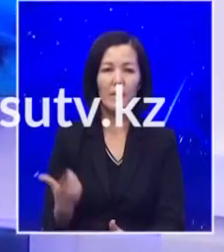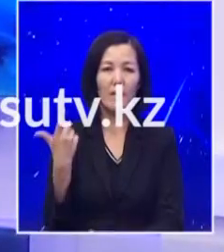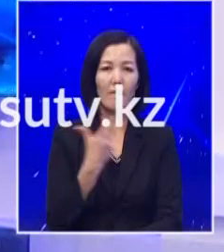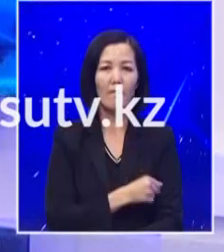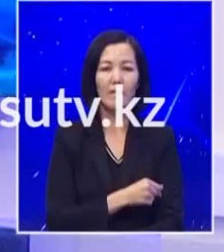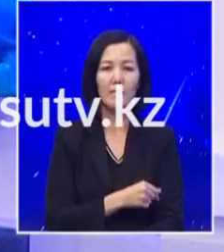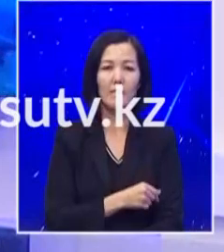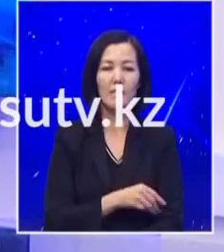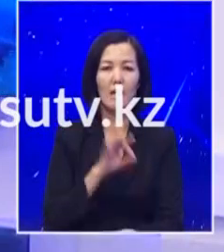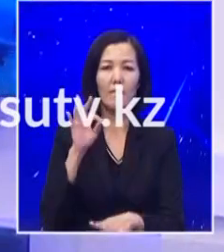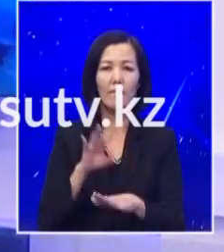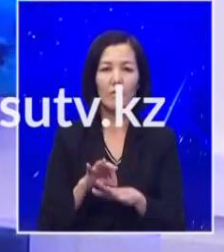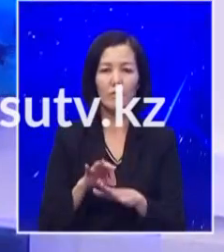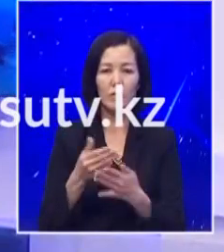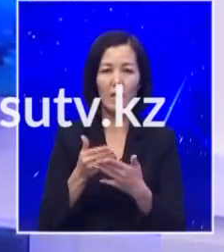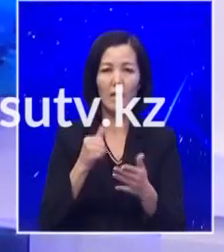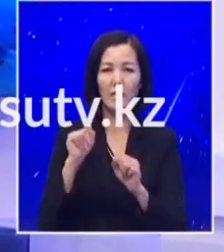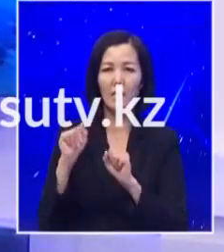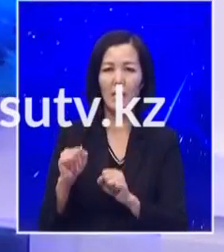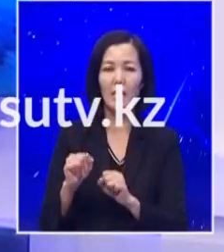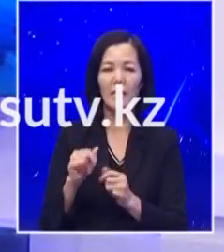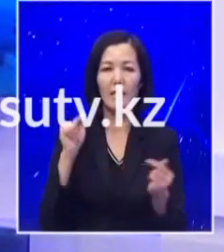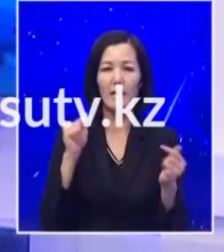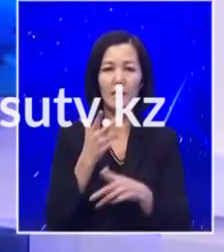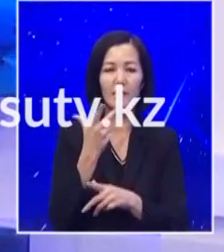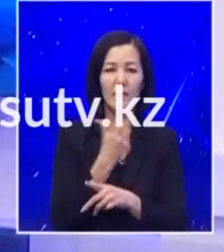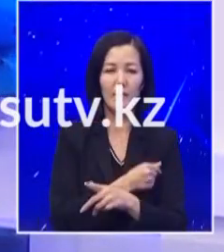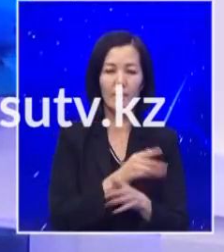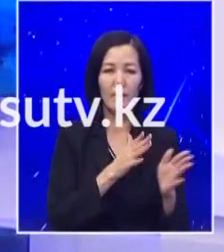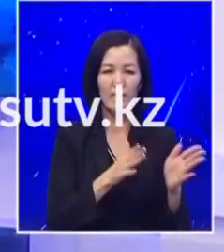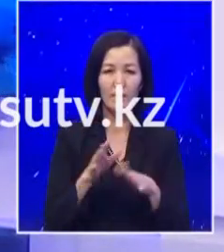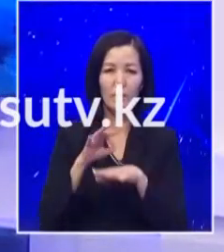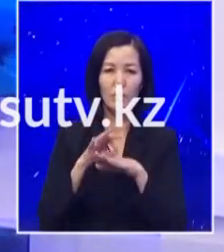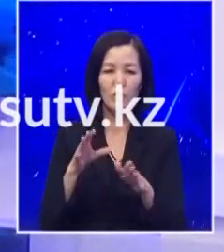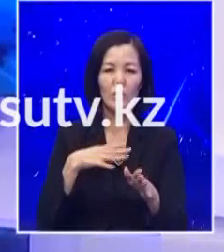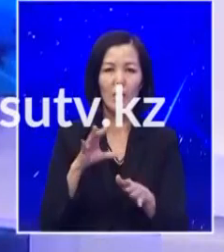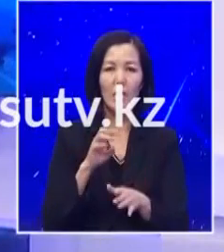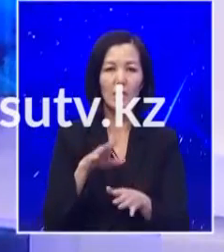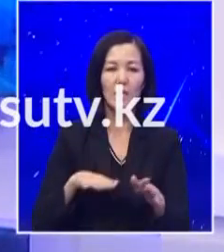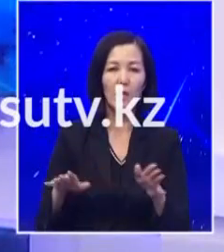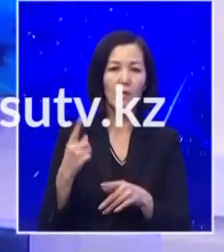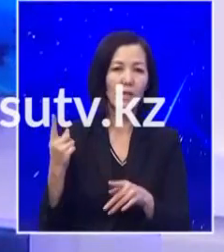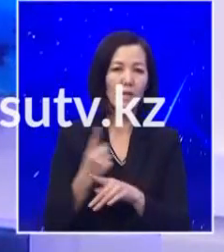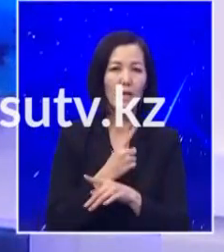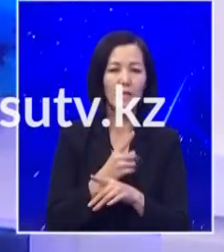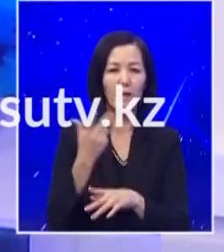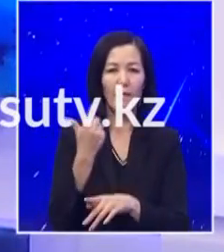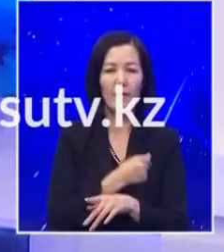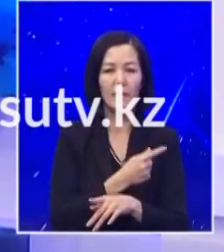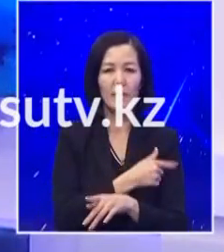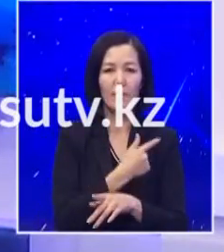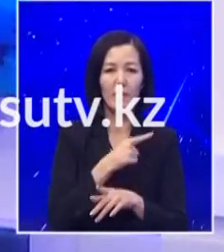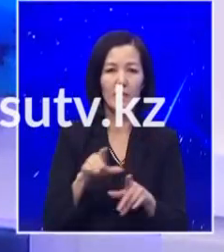Вакцина вирустың алдын алады. Індетке қарсы екпе өңірде кезең-кезеңімен жүргізіліп жатыр. Ескелді ауданында алғашқы лекте вакцинаны